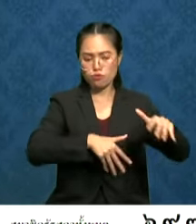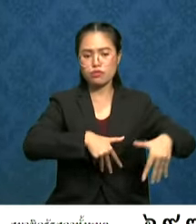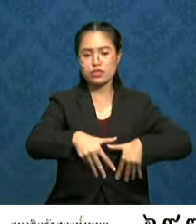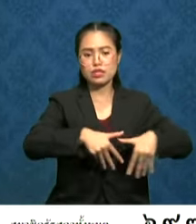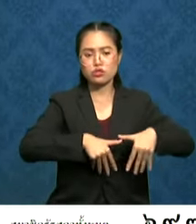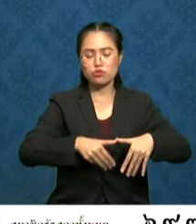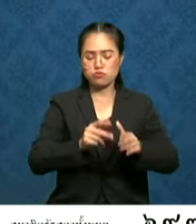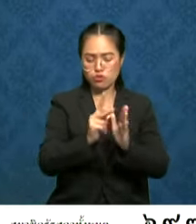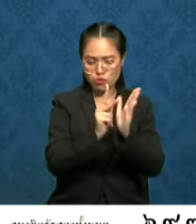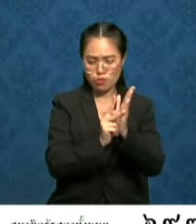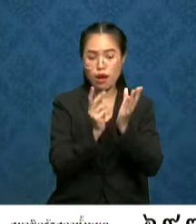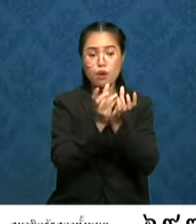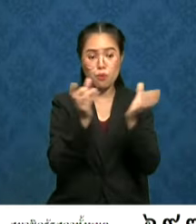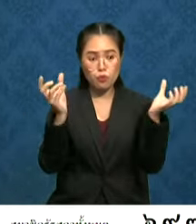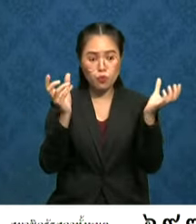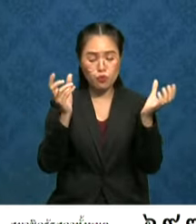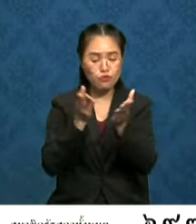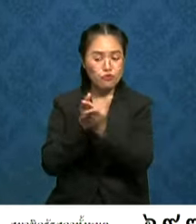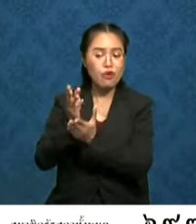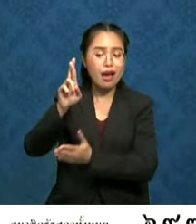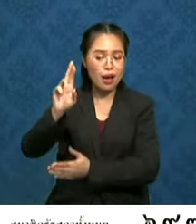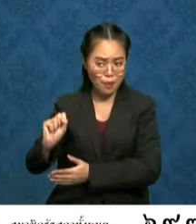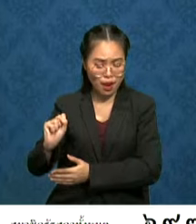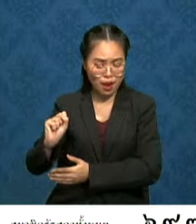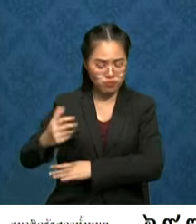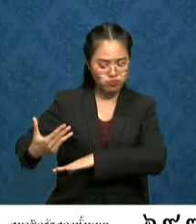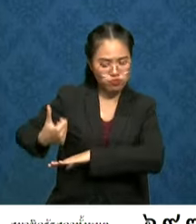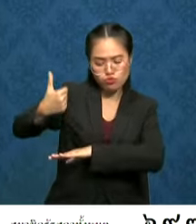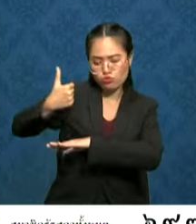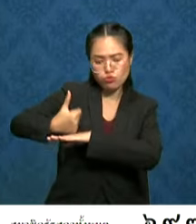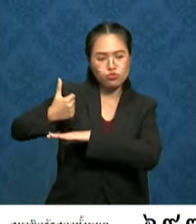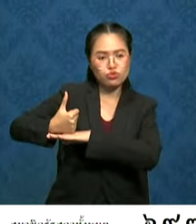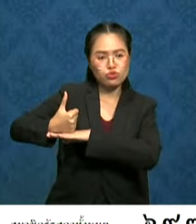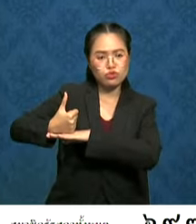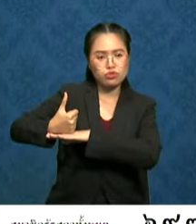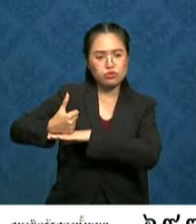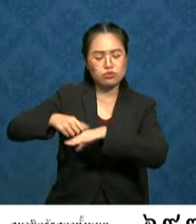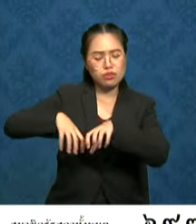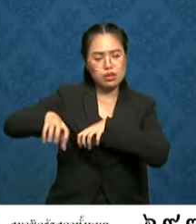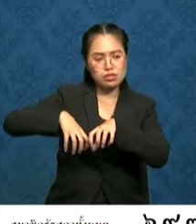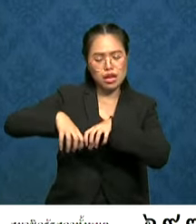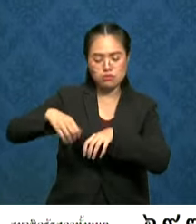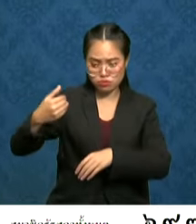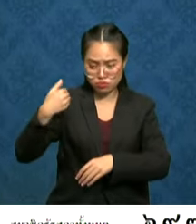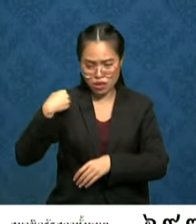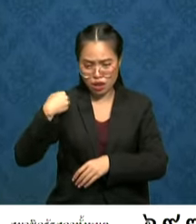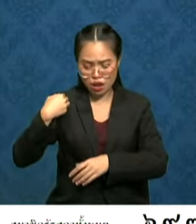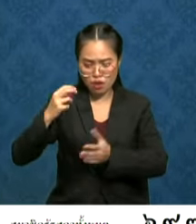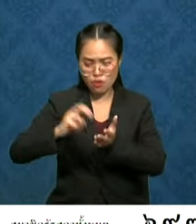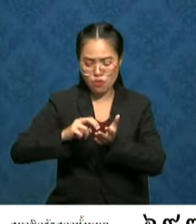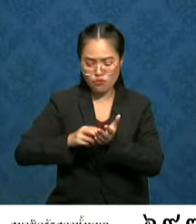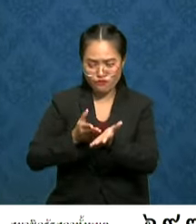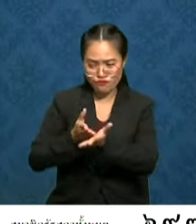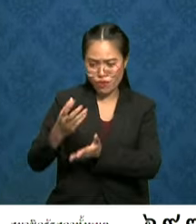มีรัฐธรรมนูญหรือรัฐสภาเป็นอำนาจสูงสุดและเราก็จะต้องมีหลักประกันด้วยว่าตุลา